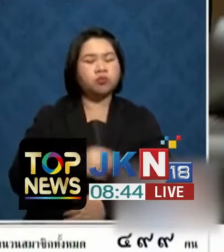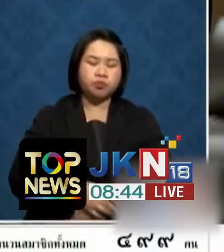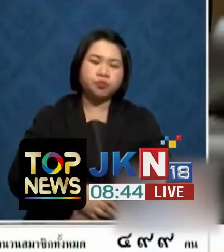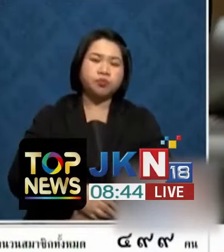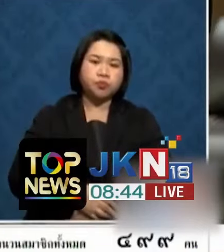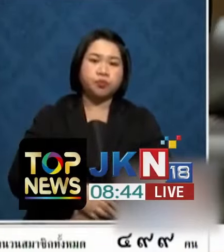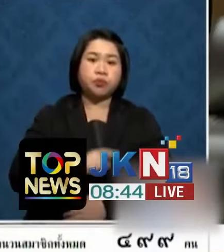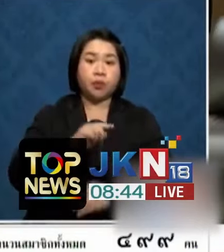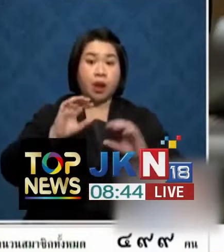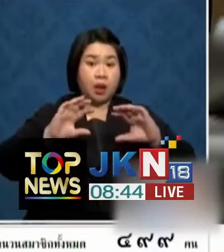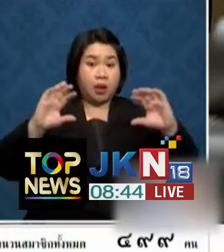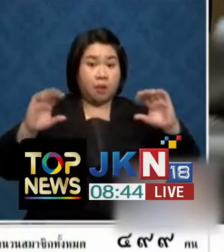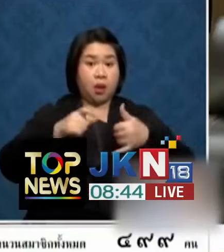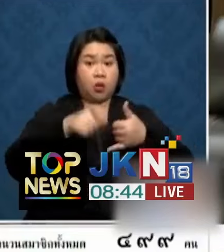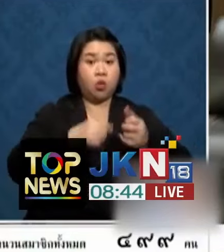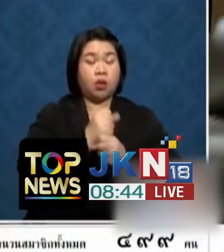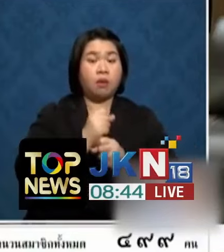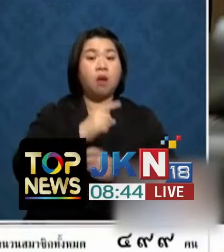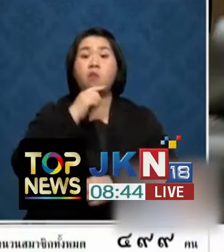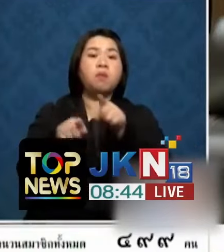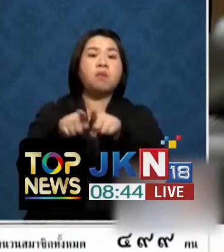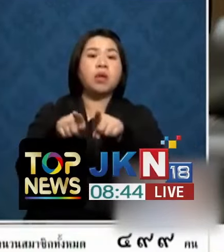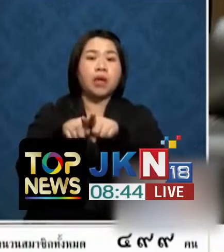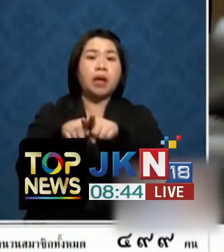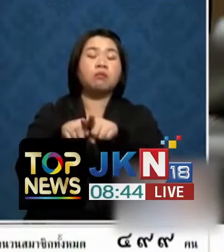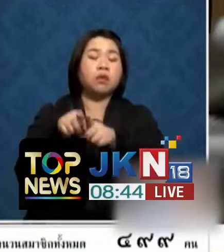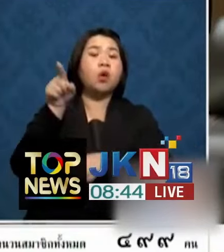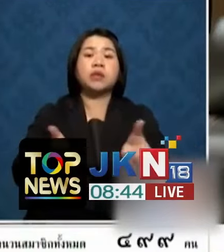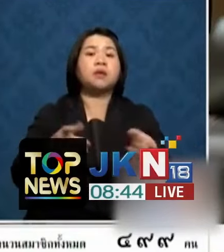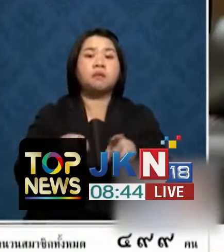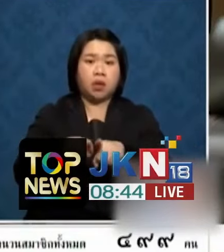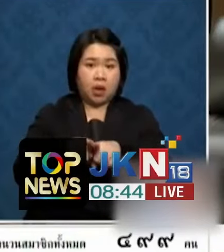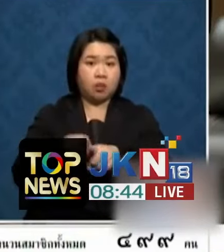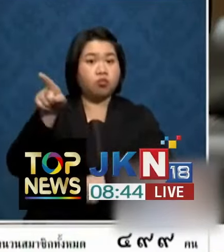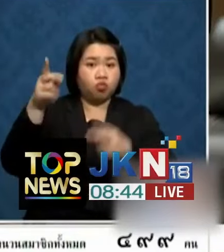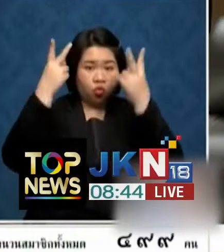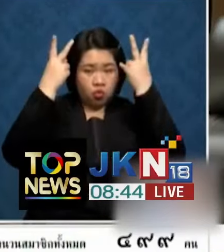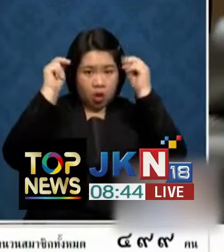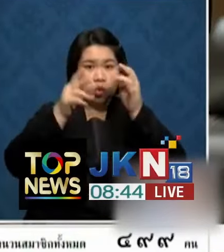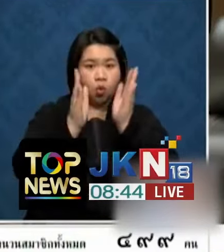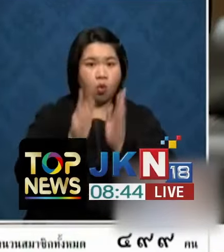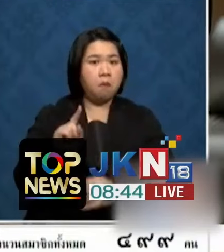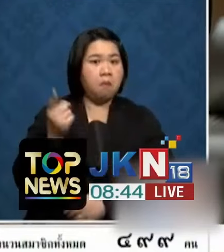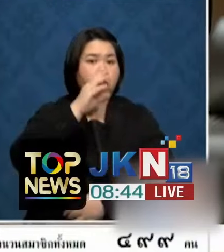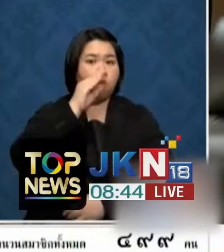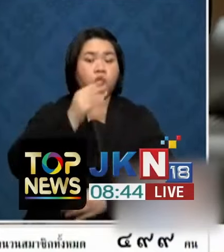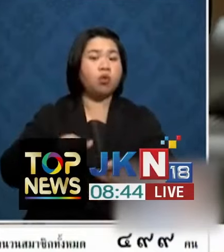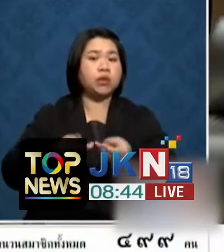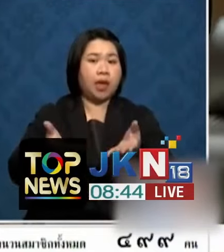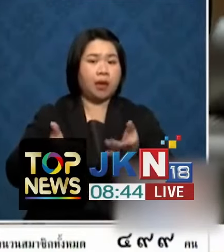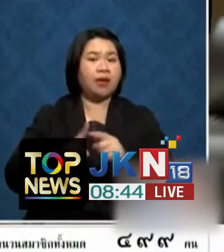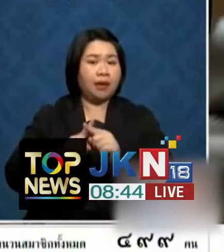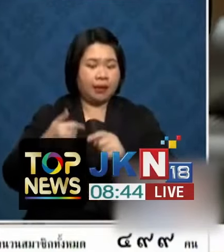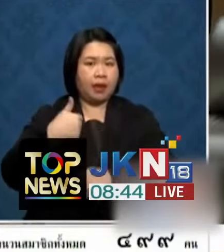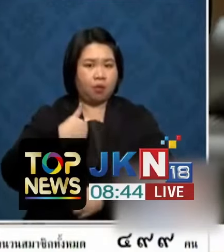ก็ช่วงหนึ่งของคุณจุลินเนี่ยบอกนะครับว่าเรื่องความคุ้มค่ารัฐบาลตีปี๊บมาต